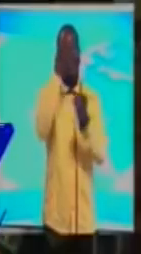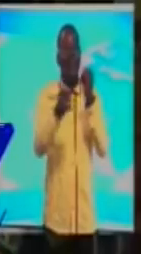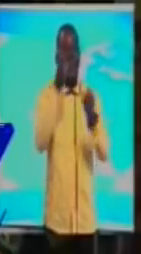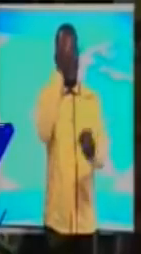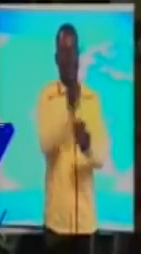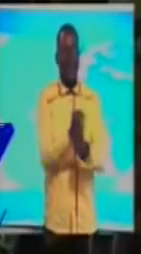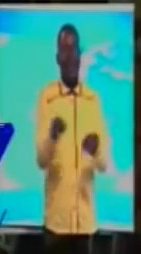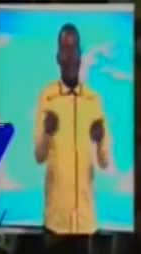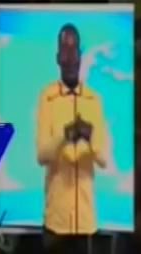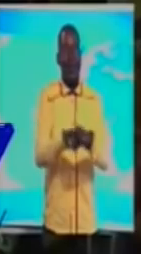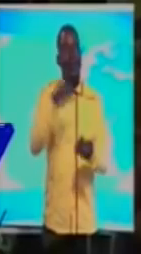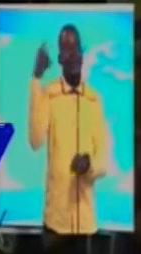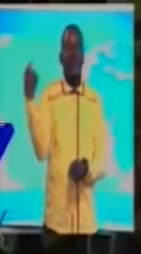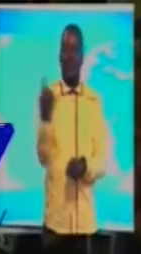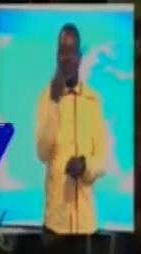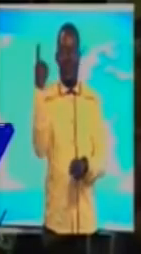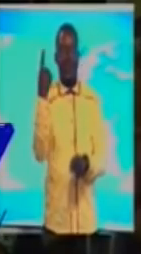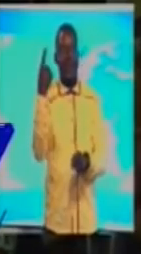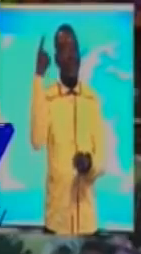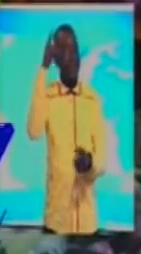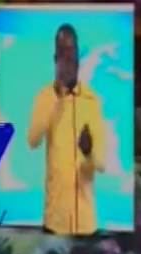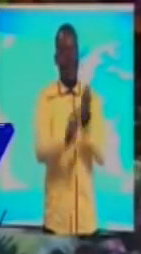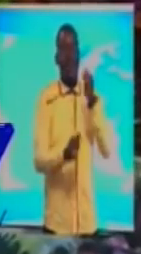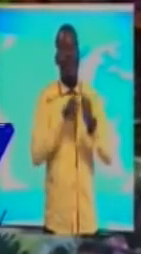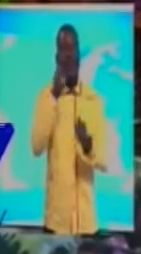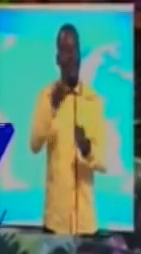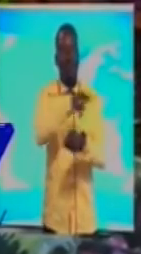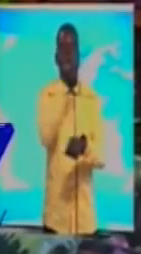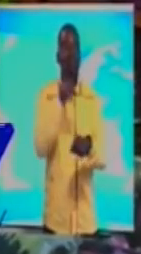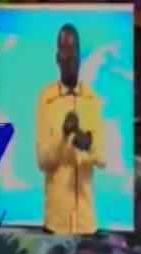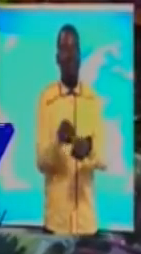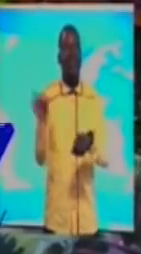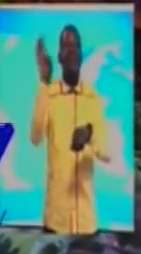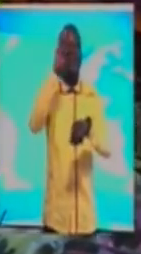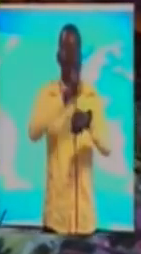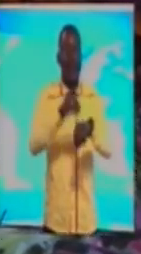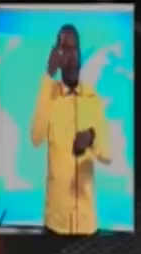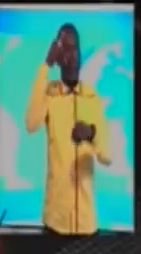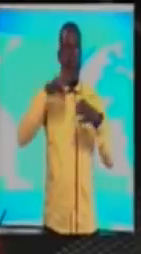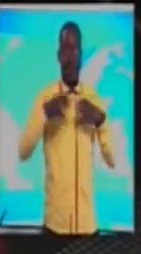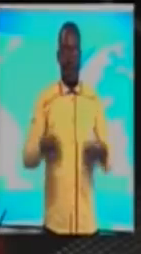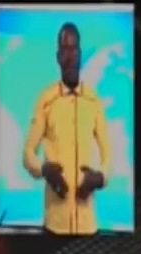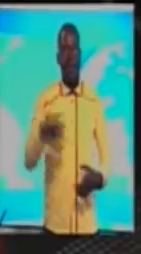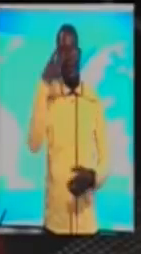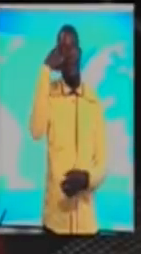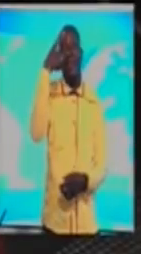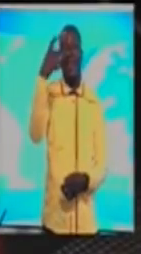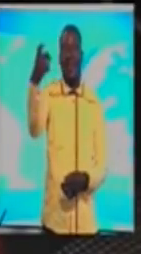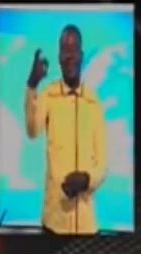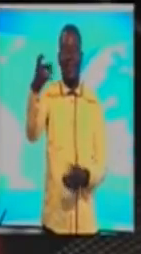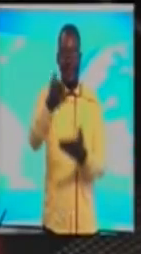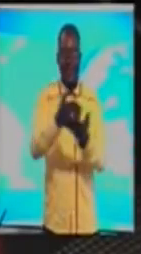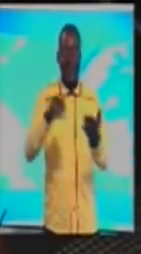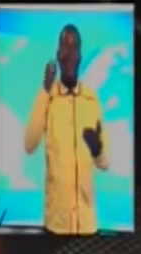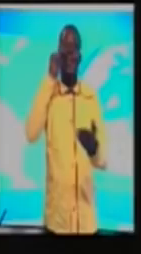et même pour le quotidien, une panoplie d'artifices est disponible pour un corps de rêve. Et certaines